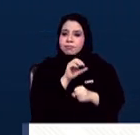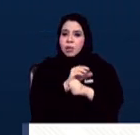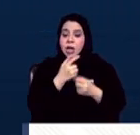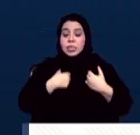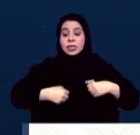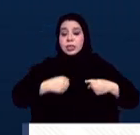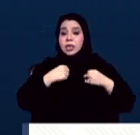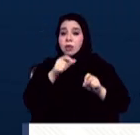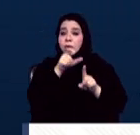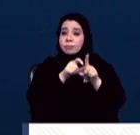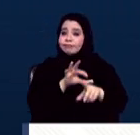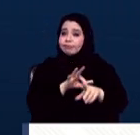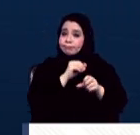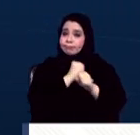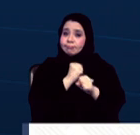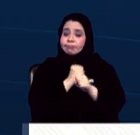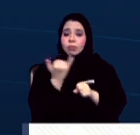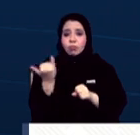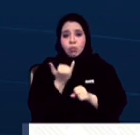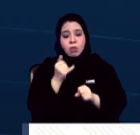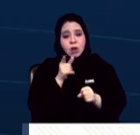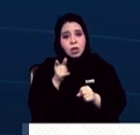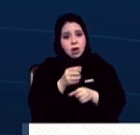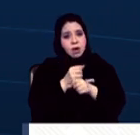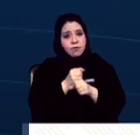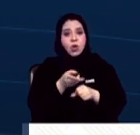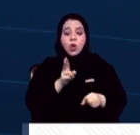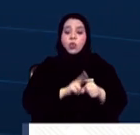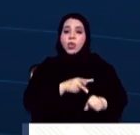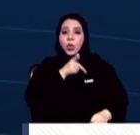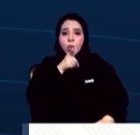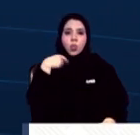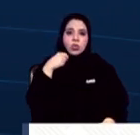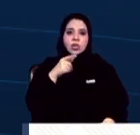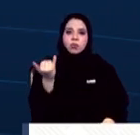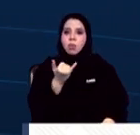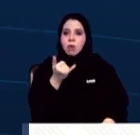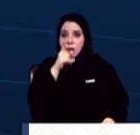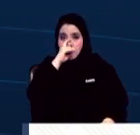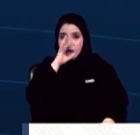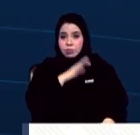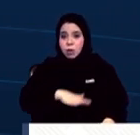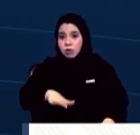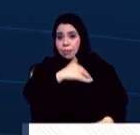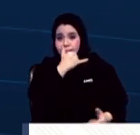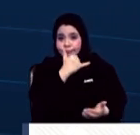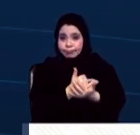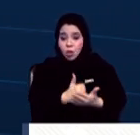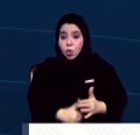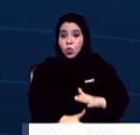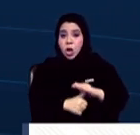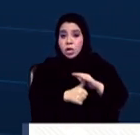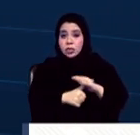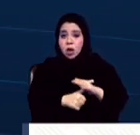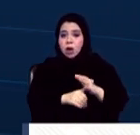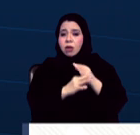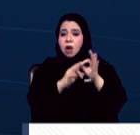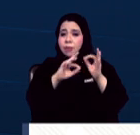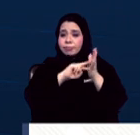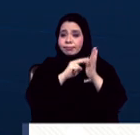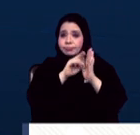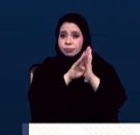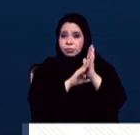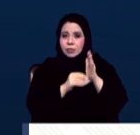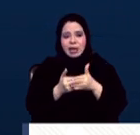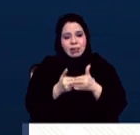باهميه سلامه وصحه العمال كما نوهت الوزاره باهميه اتخاذ اصحاب عمل لجميع الاجراءات